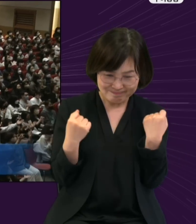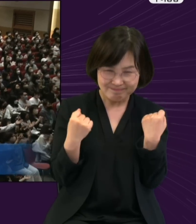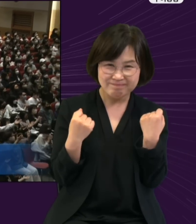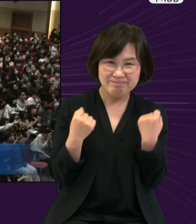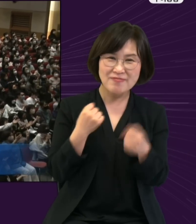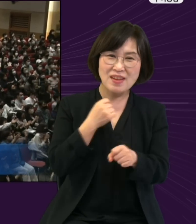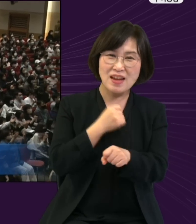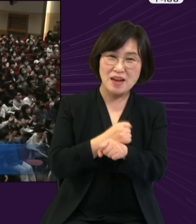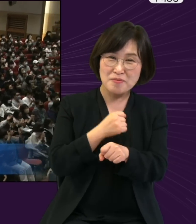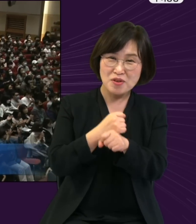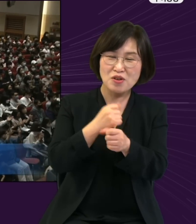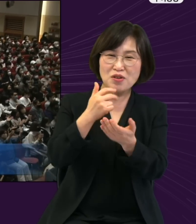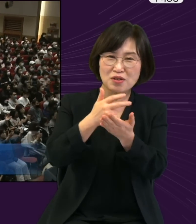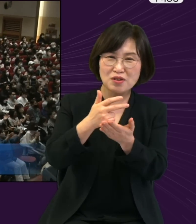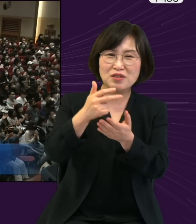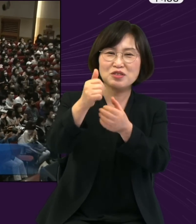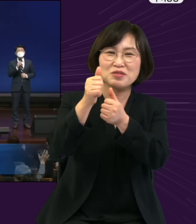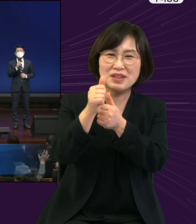순종하며 주